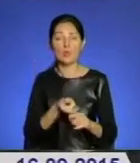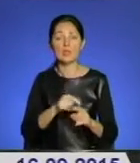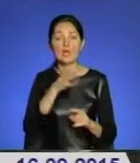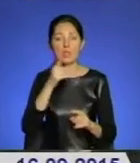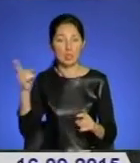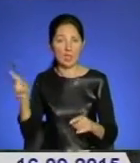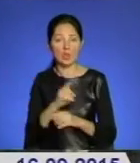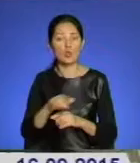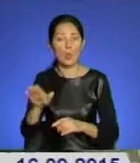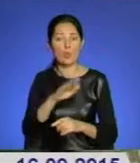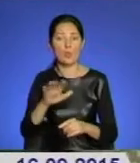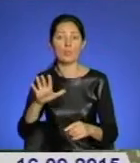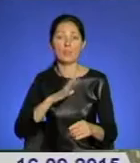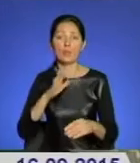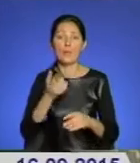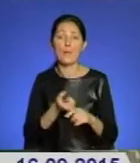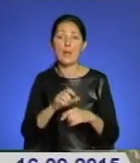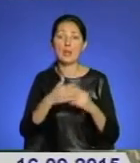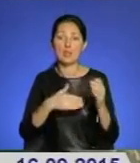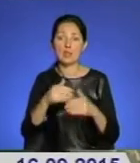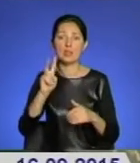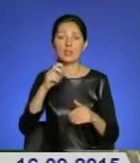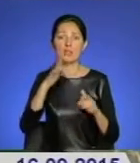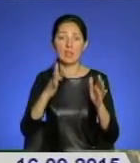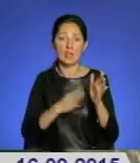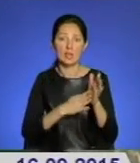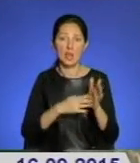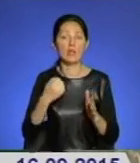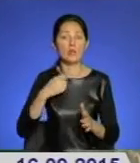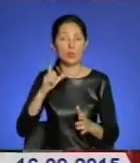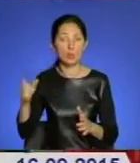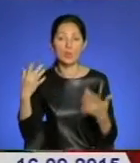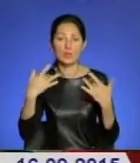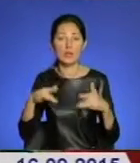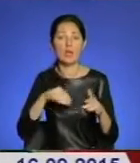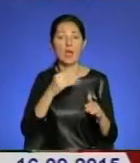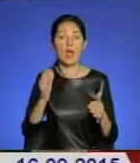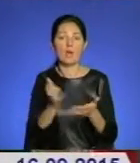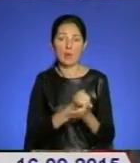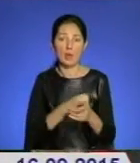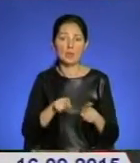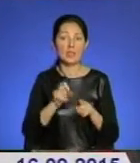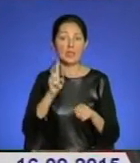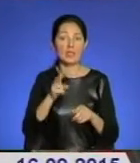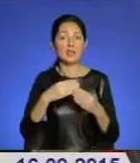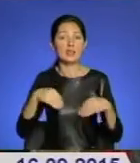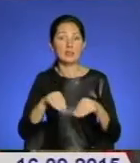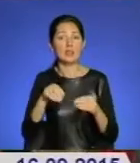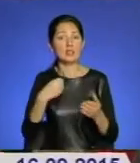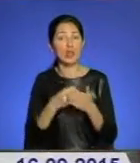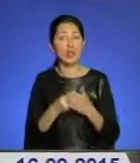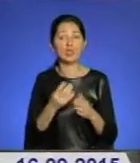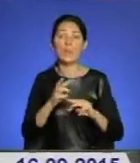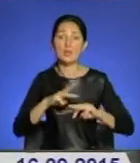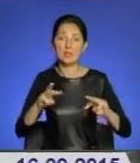пройшли 209 військовослужбовців, звільнених у запас, та члени їх сімей. За кошт Міністерства закордонних справ